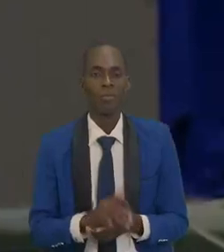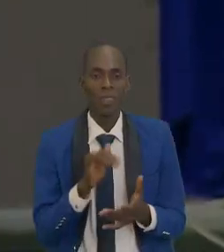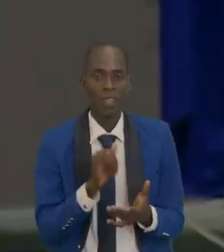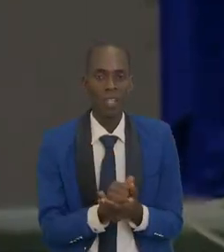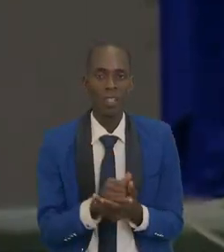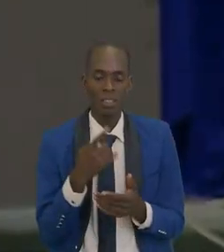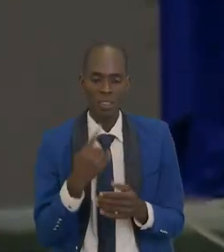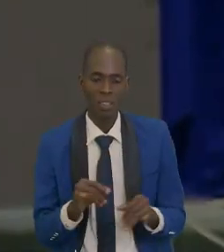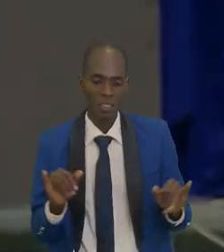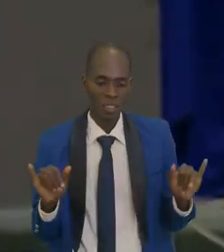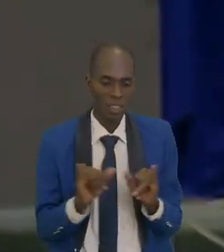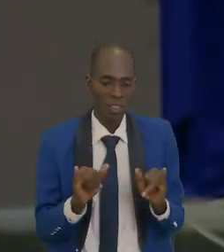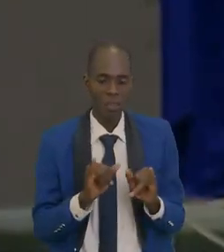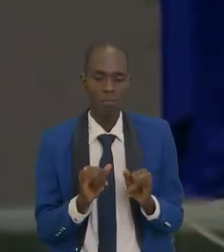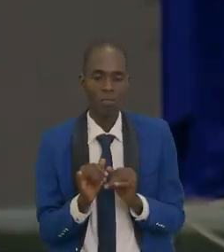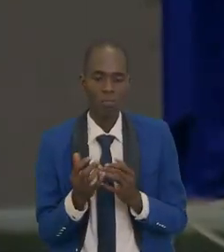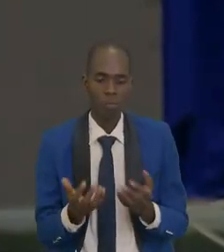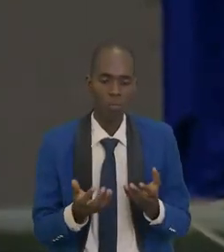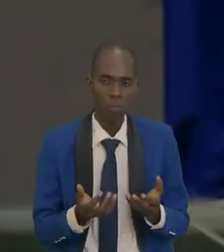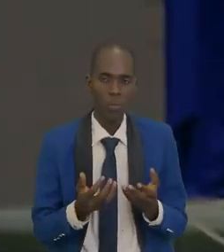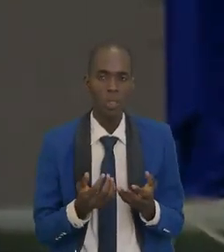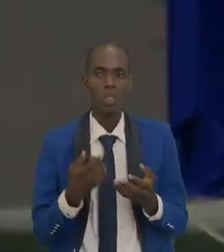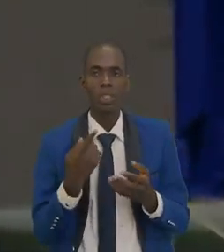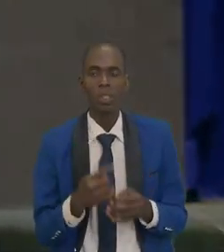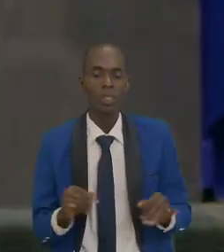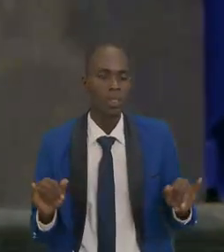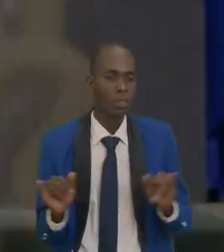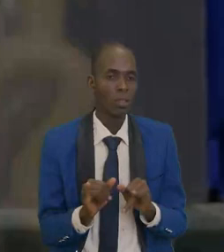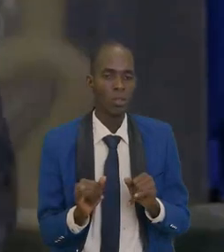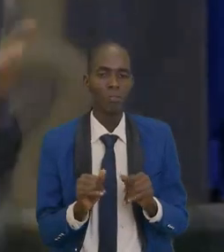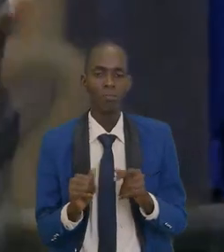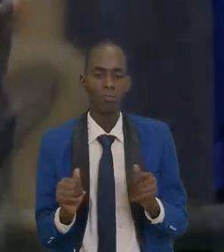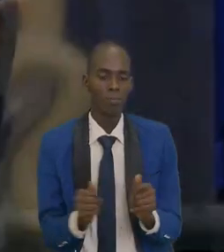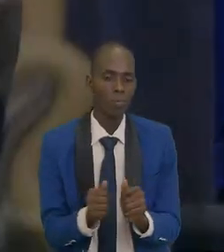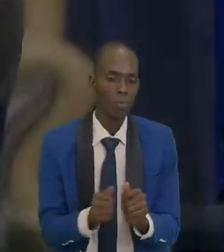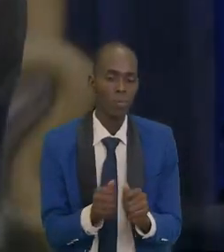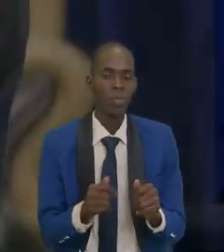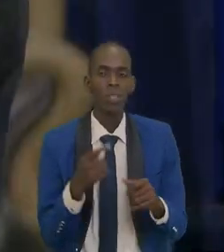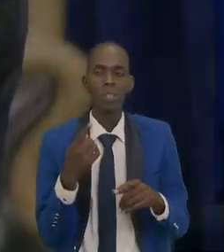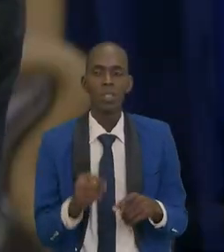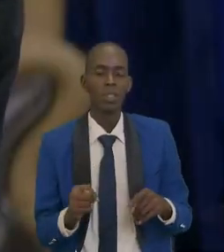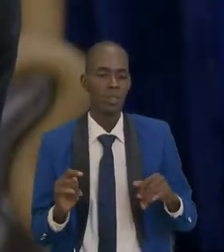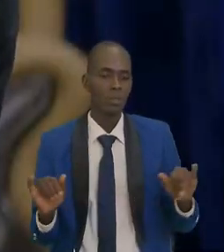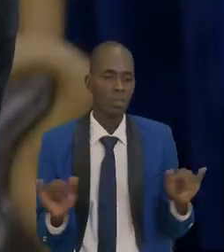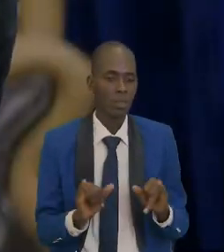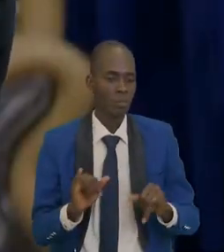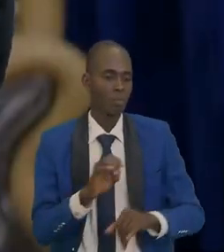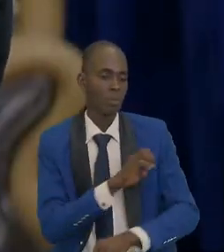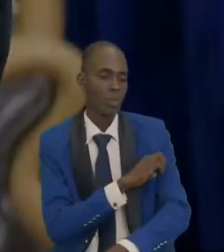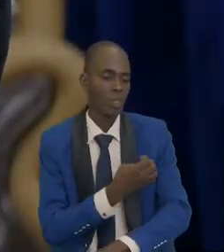Pour que la même passion, la même poursuite, la même